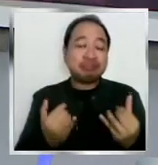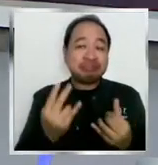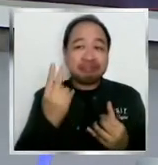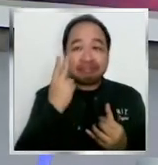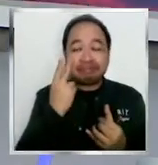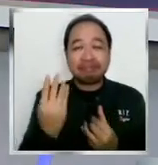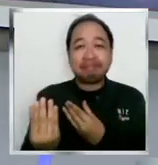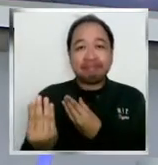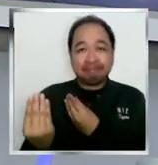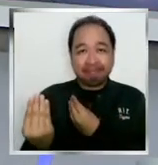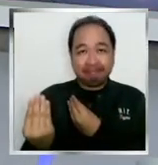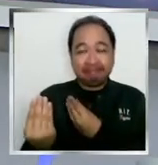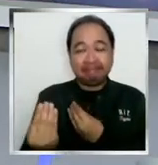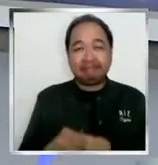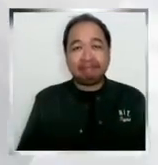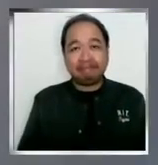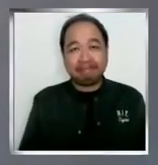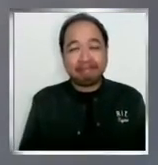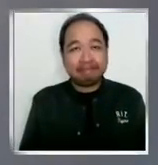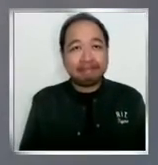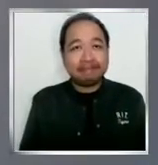Mark Salazar at Mariz Umali.